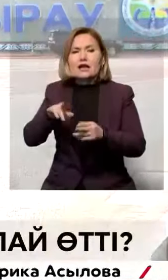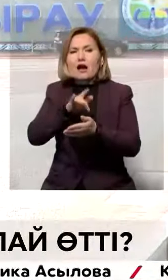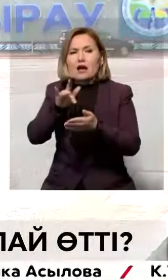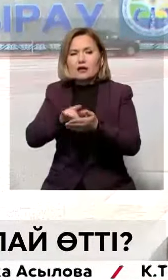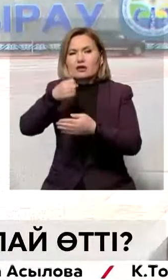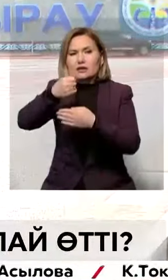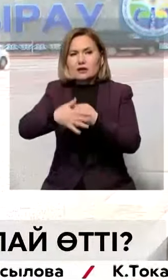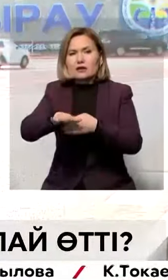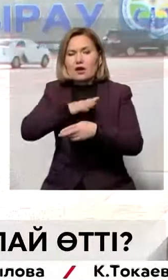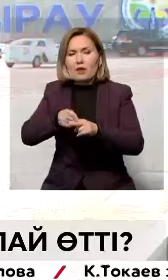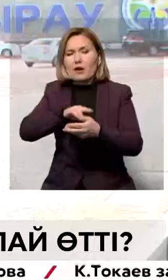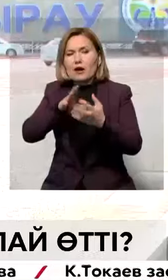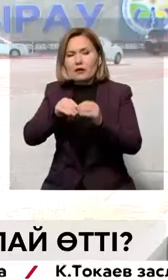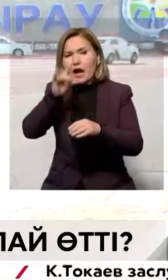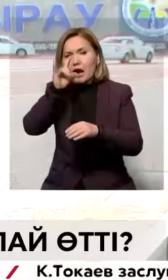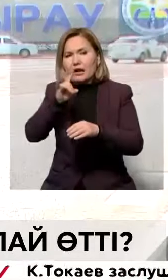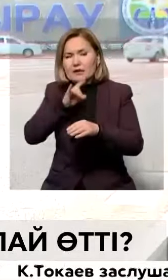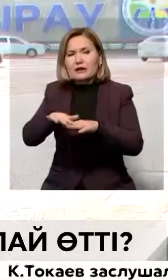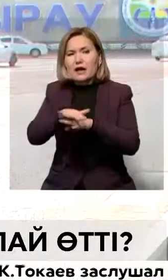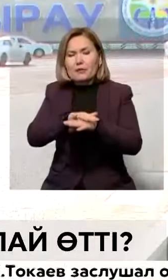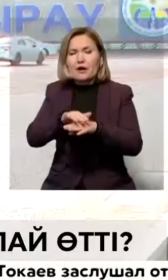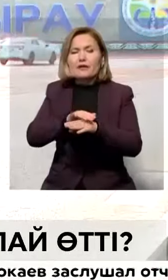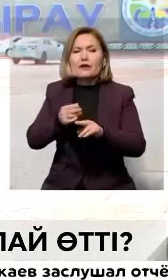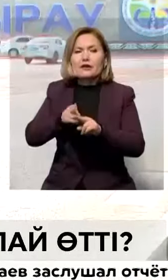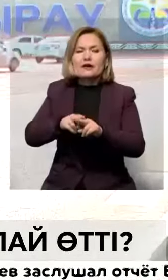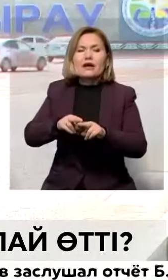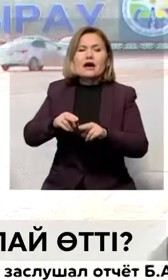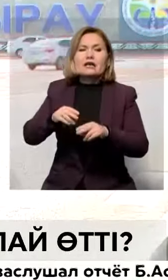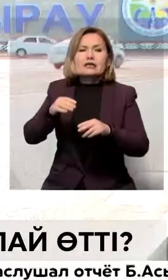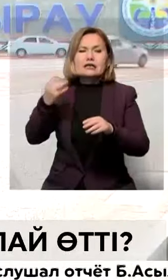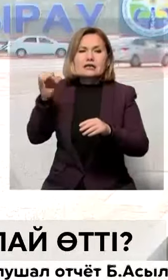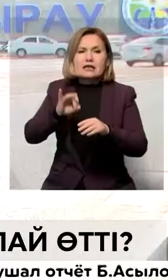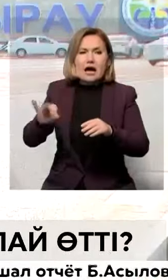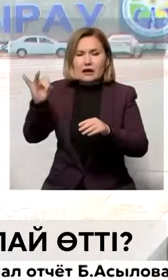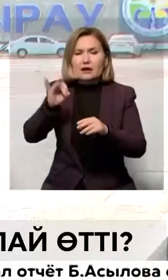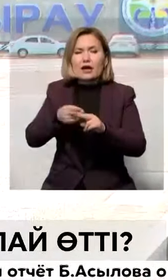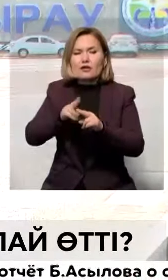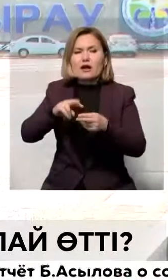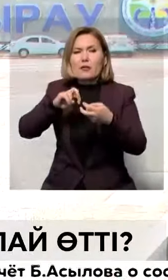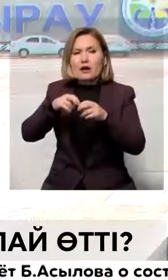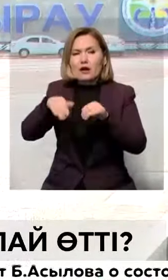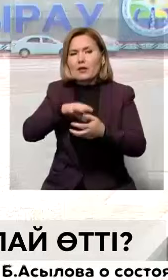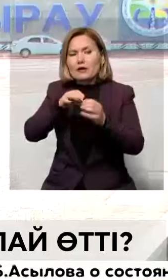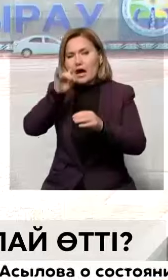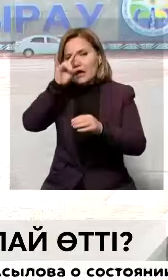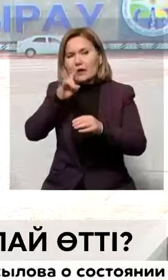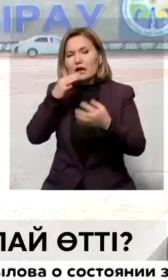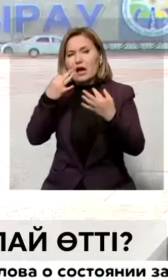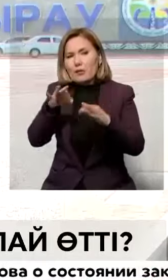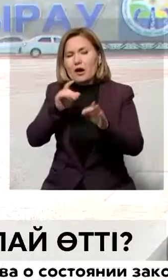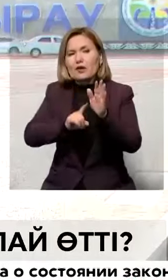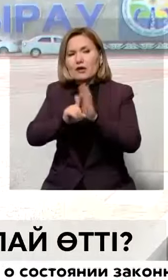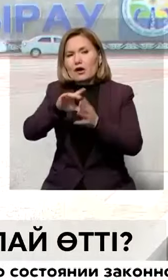тіккен. Яғни мұнда тұтас ұлттың тағдыры, қазақтың қордалы мәселелер шешілді. Арада ғасырлар өтті, тәуелсіз Қазақстанның игі